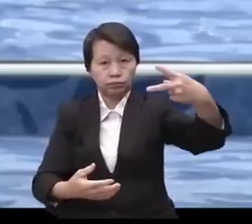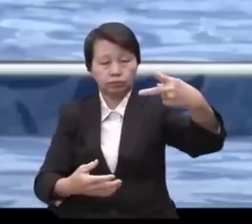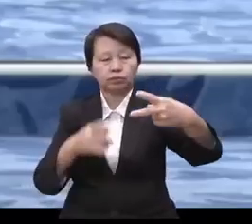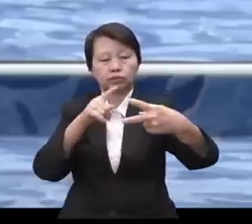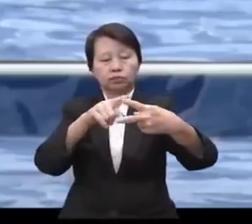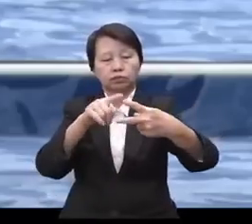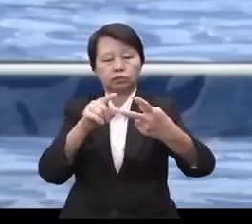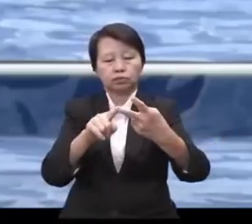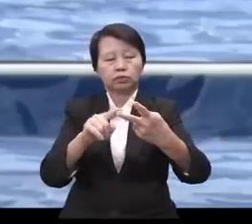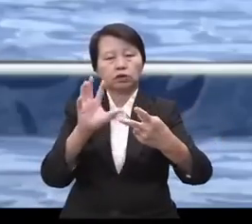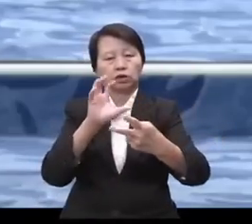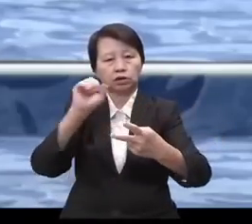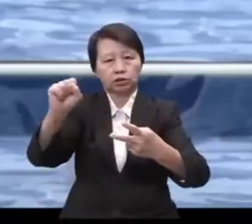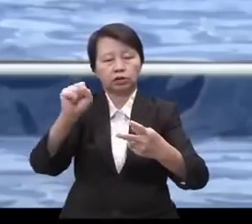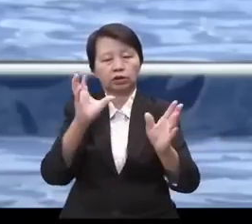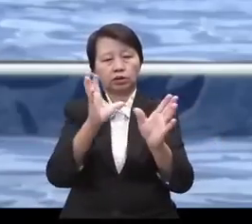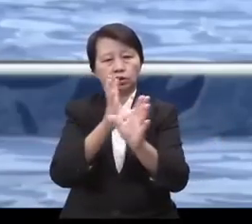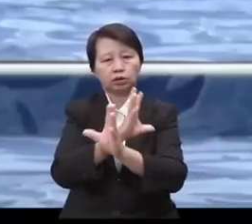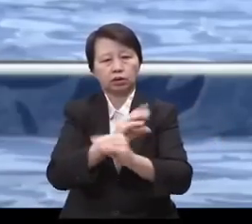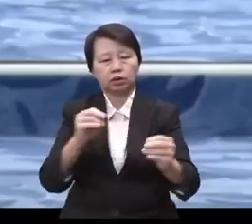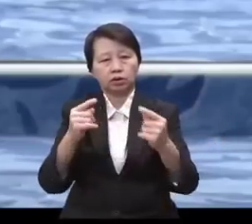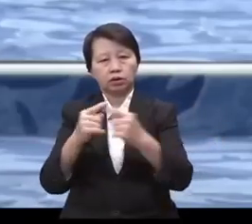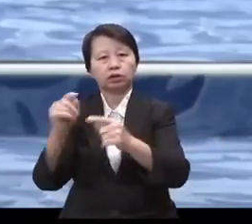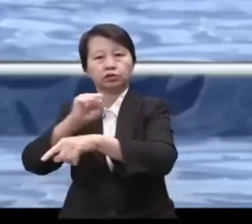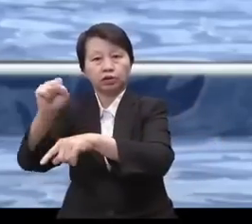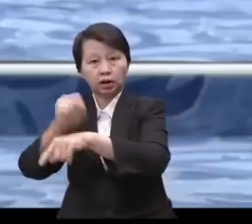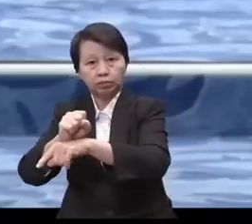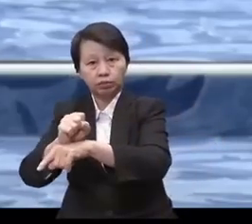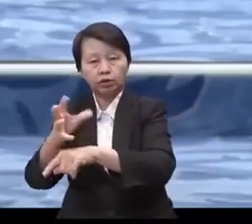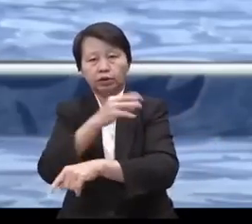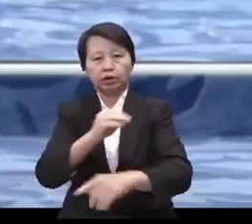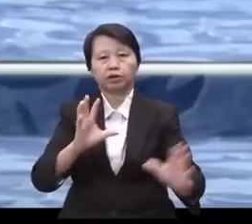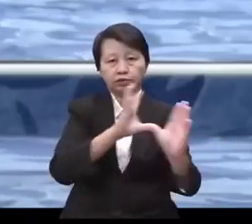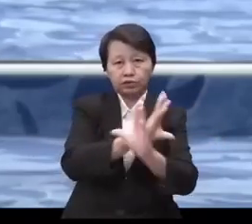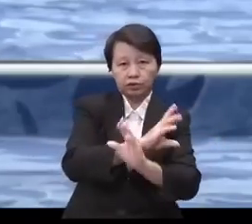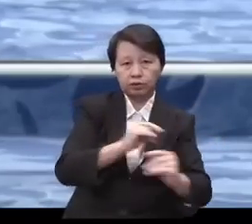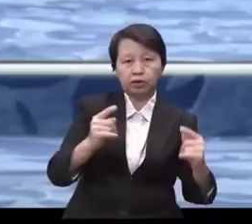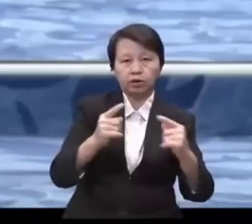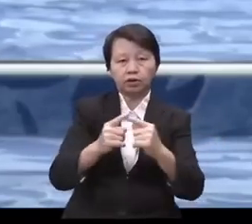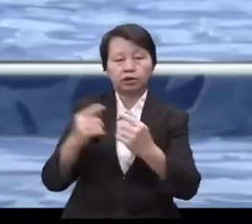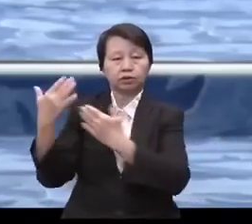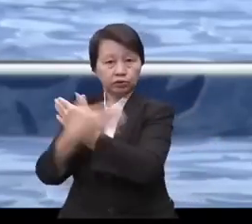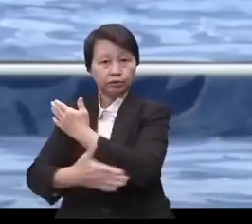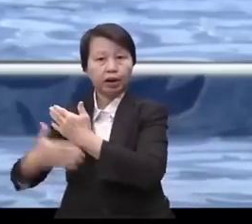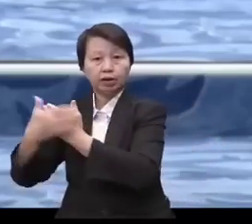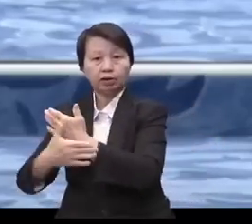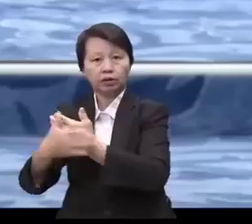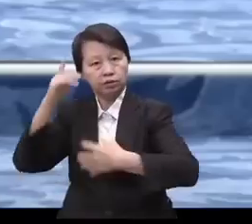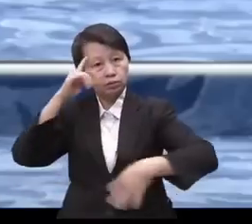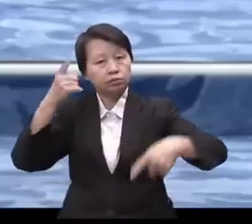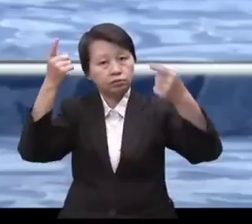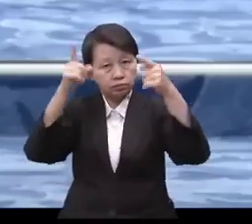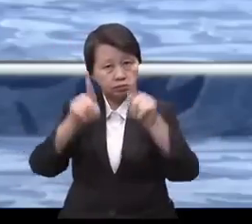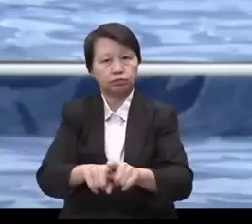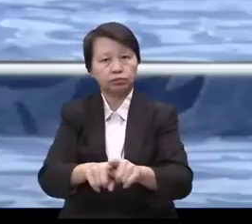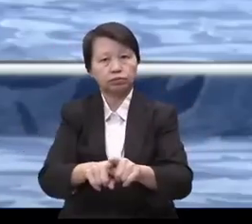dari Sarawak ke Singapura dan di ke Semenanjung dipersetujui